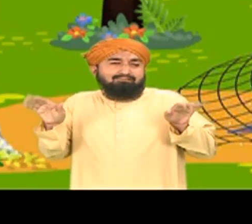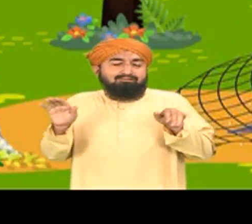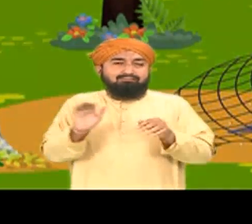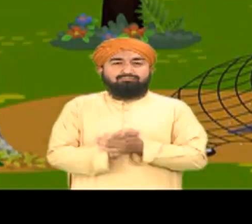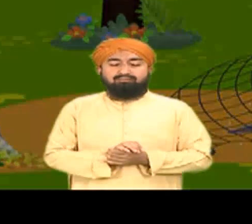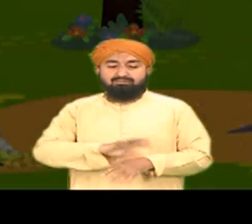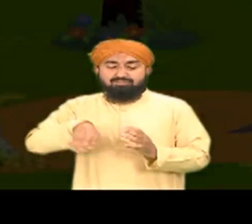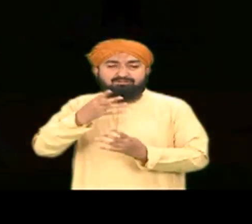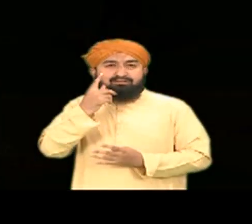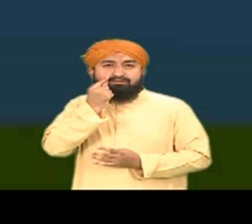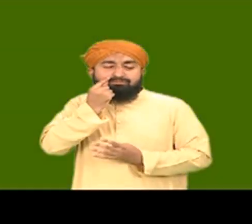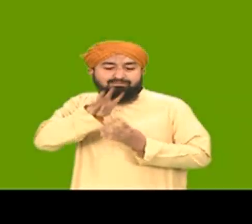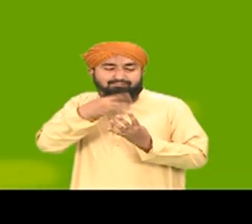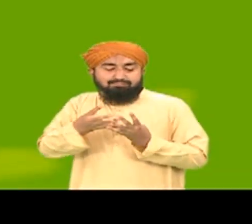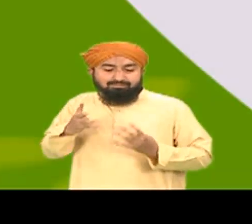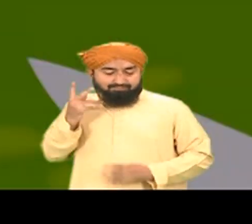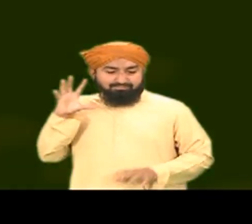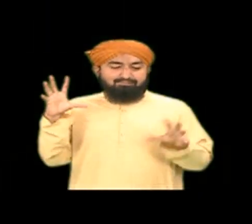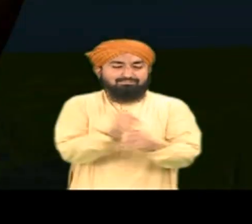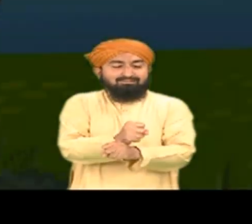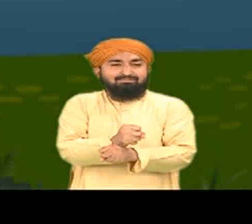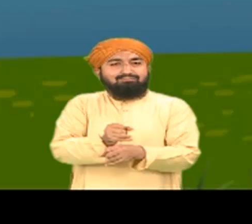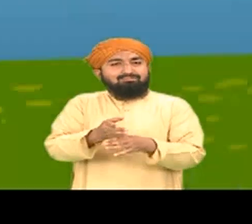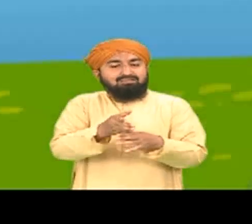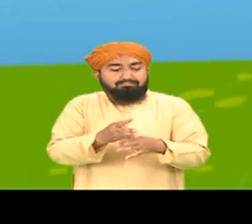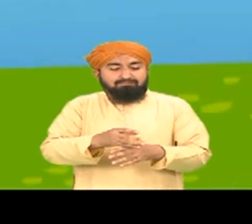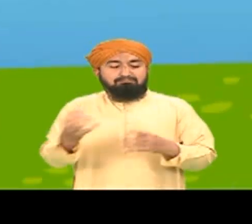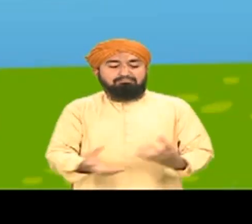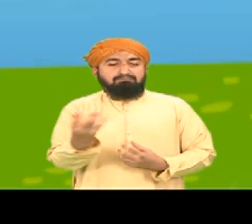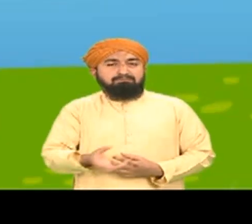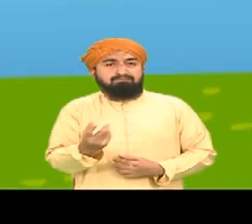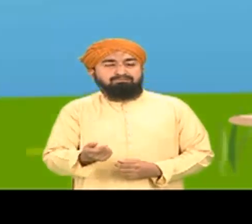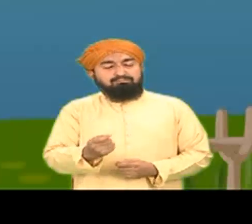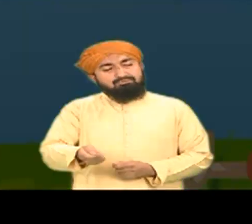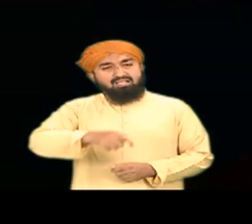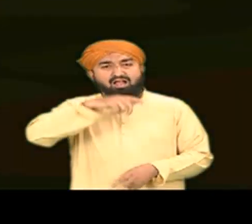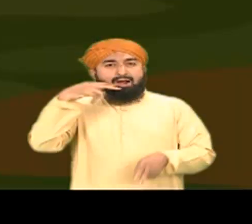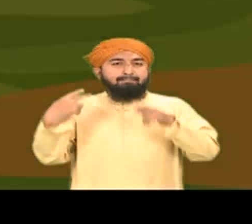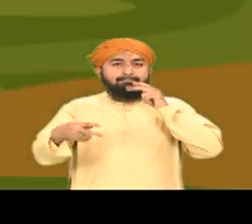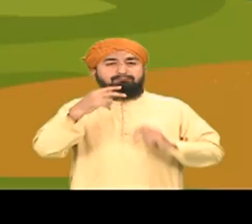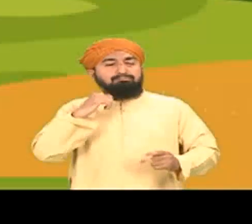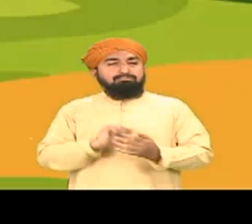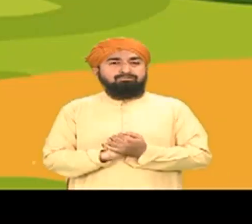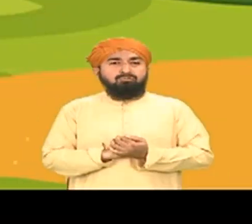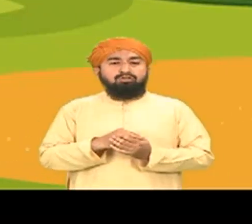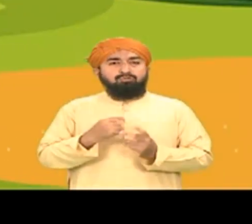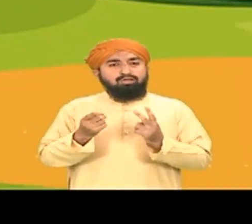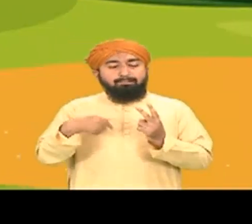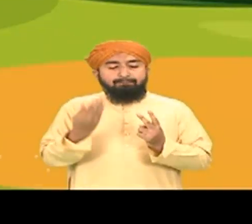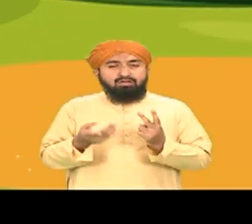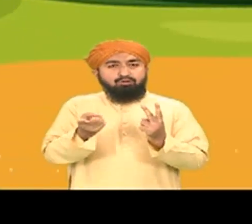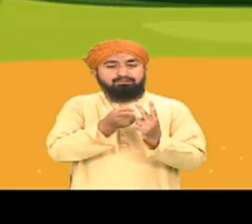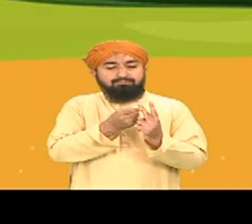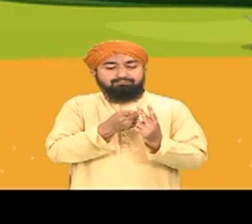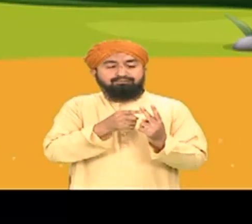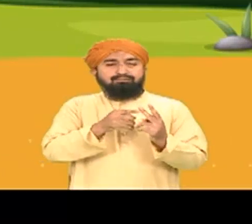شکاری نے اسے پکڑا، ذبح کیا اور بھون کر کھا گیا۔ اس کے بعد شکاری نے دوسرے پرندے کو پکڑنے